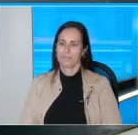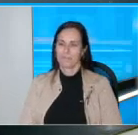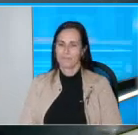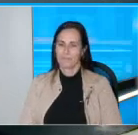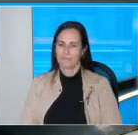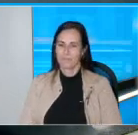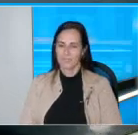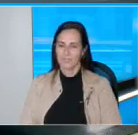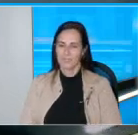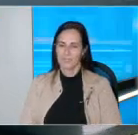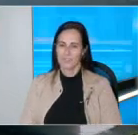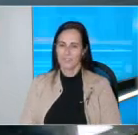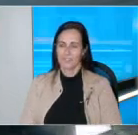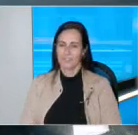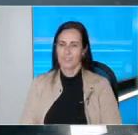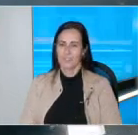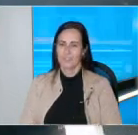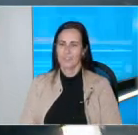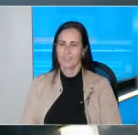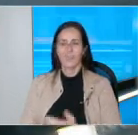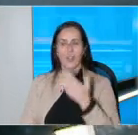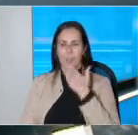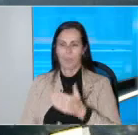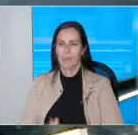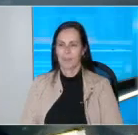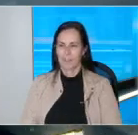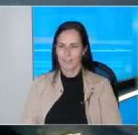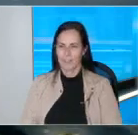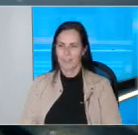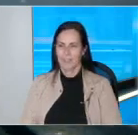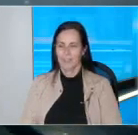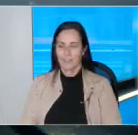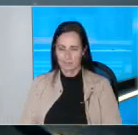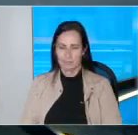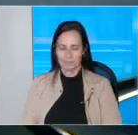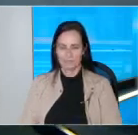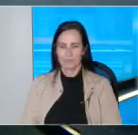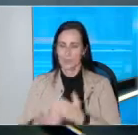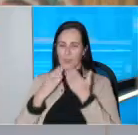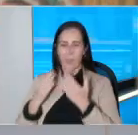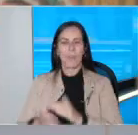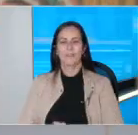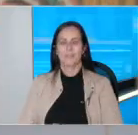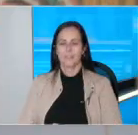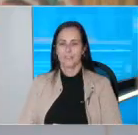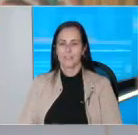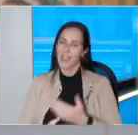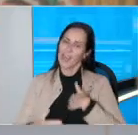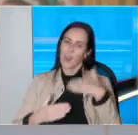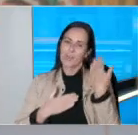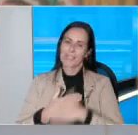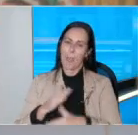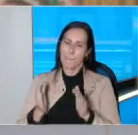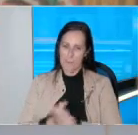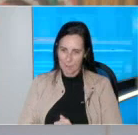זה לא נכון. אנחנו נגיד את זה בצרפתית, ונסן דורן, תודה רבה. מרסי בוקו, ביי ביי. להתראות. כאן אנחנו